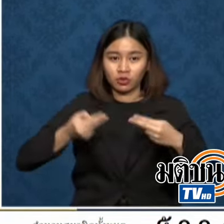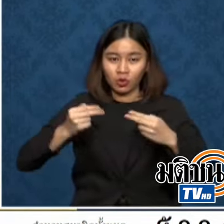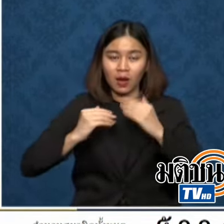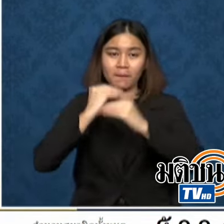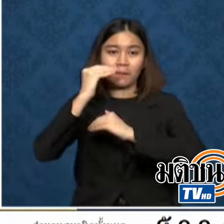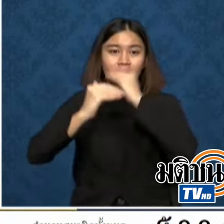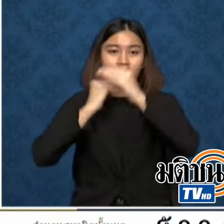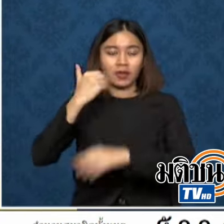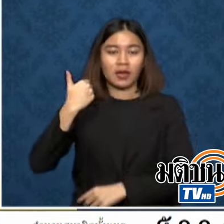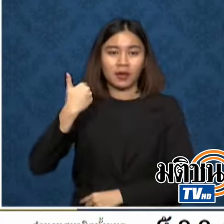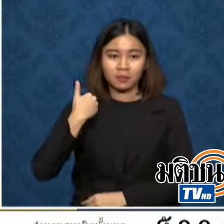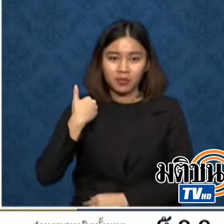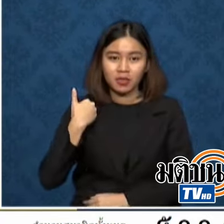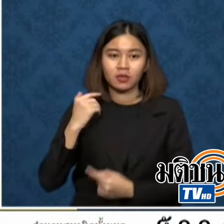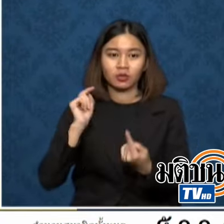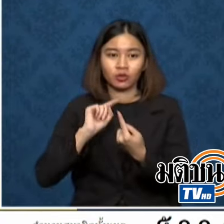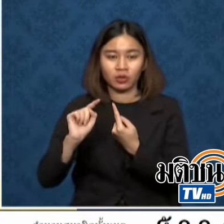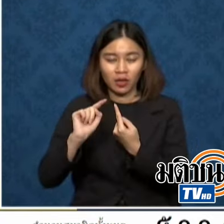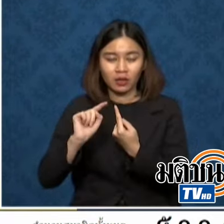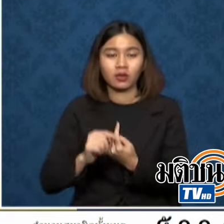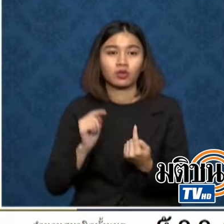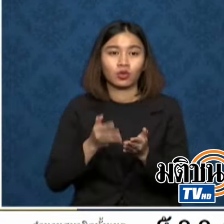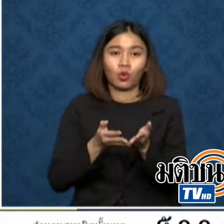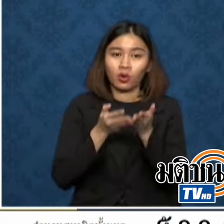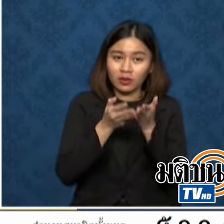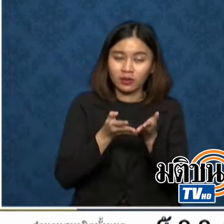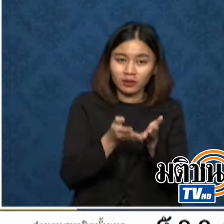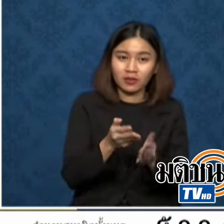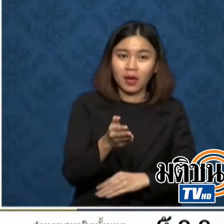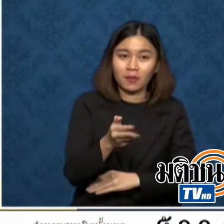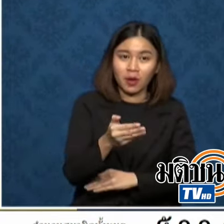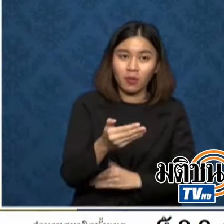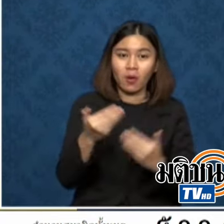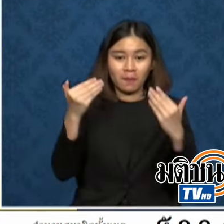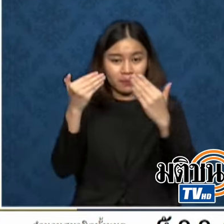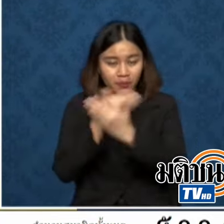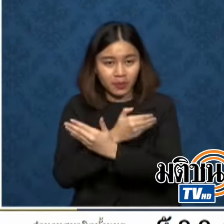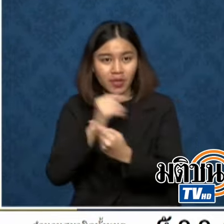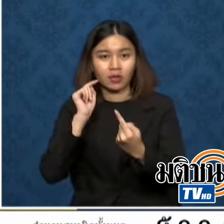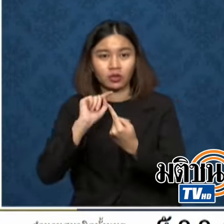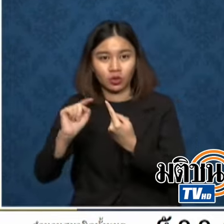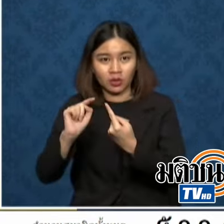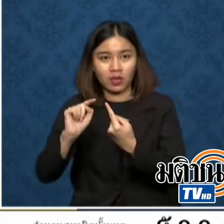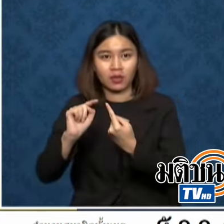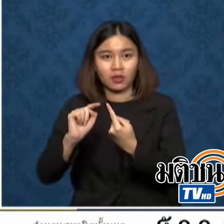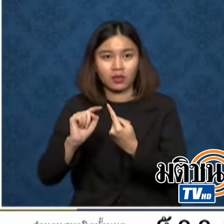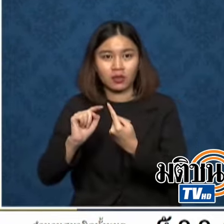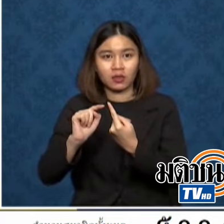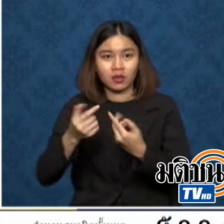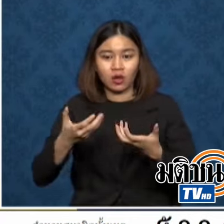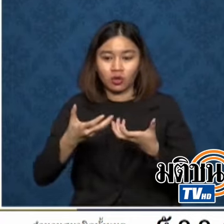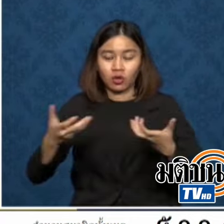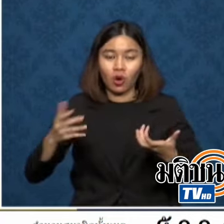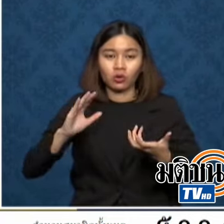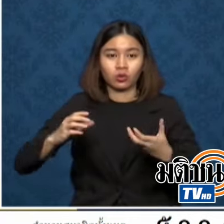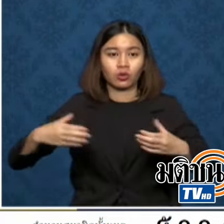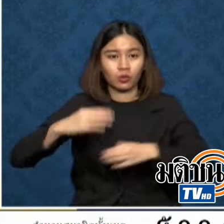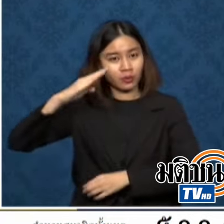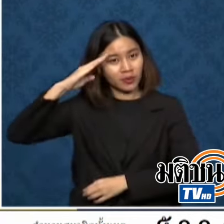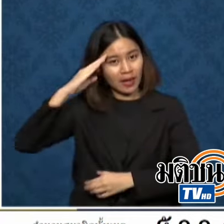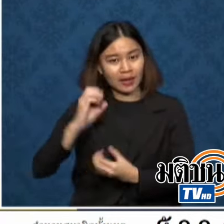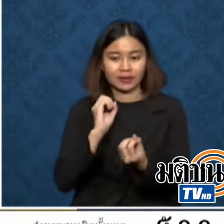พัฒนาไปเยอะมันมีการใช้ทั้งเรือประมงปลอมให้กลายมาเป็นส่วนหนึ่งของอาวุธของกองทัพในการ